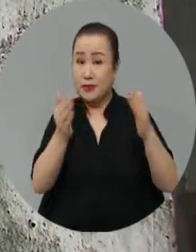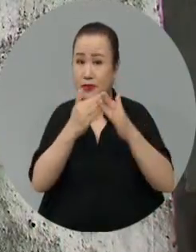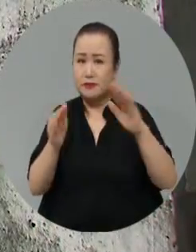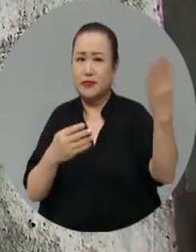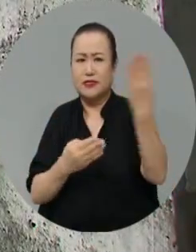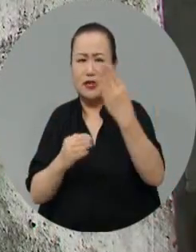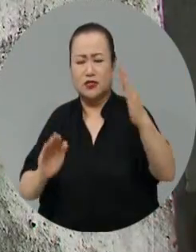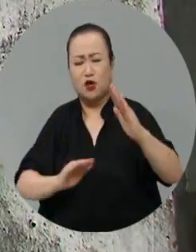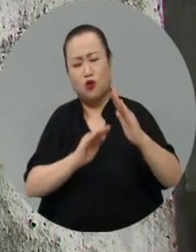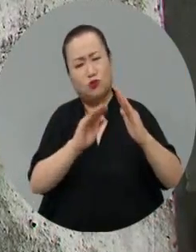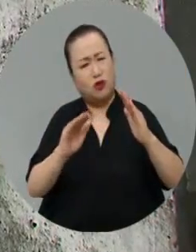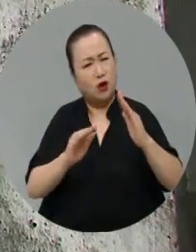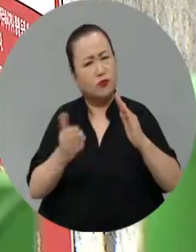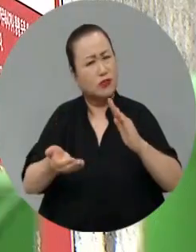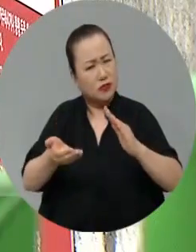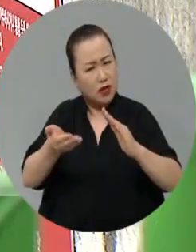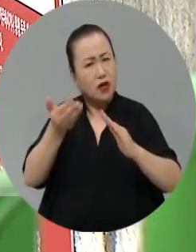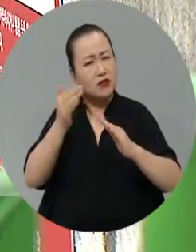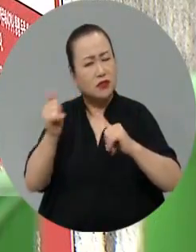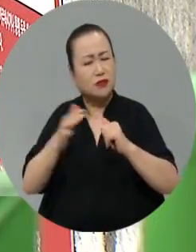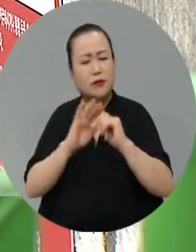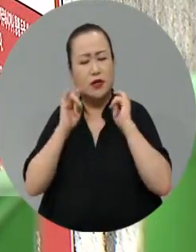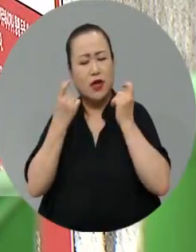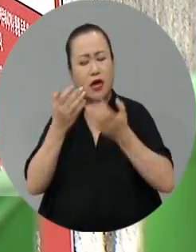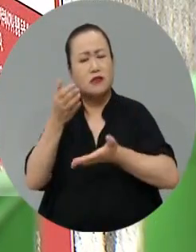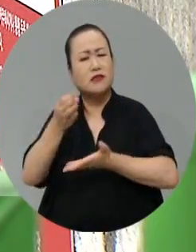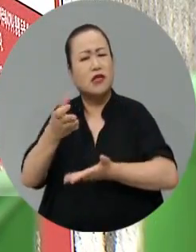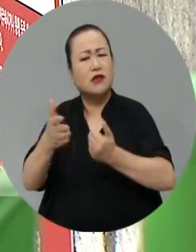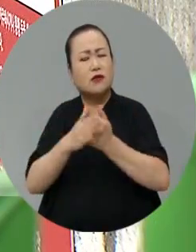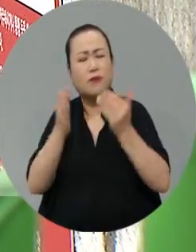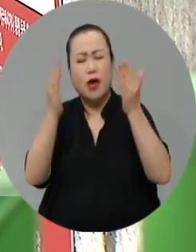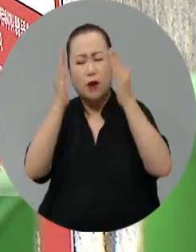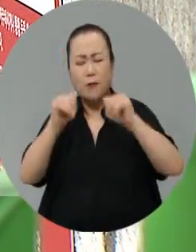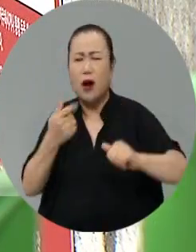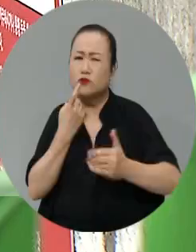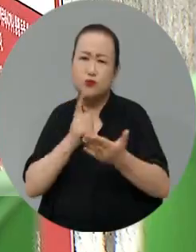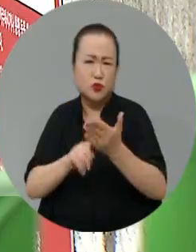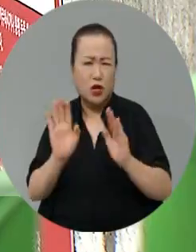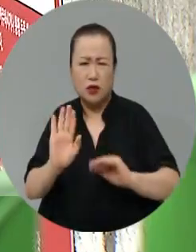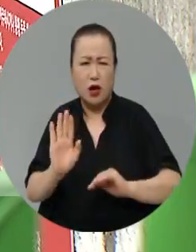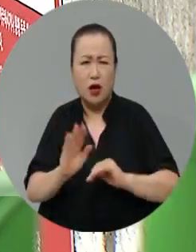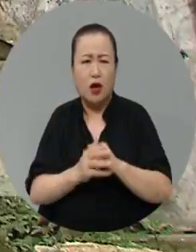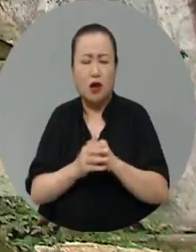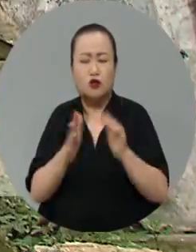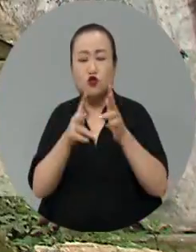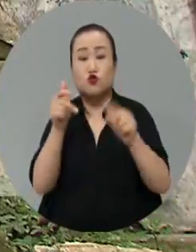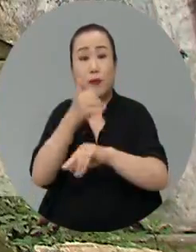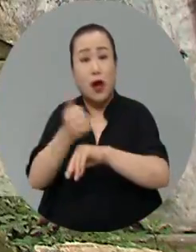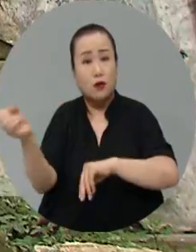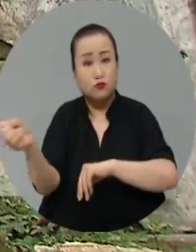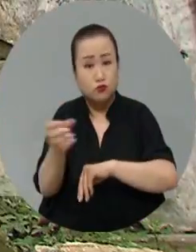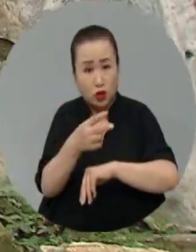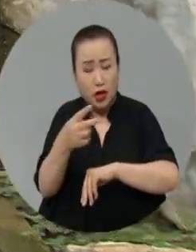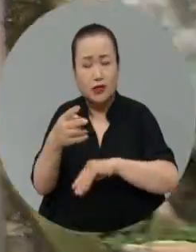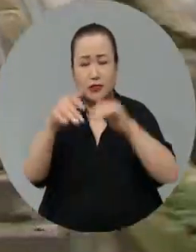4천 채가 넘는 것으로 추정되지만 사유재산이라 철거도 쉽지 않습니다. 비는 주말부터 다시